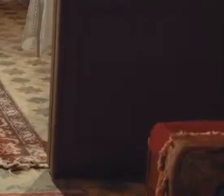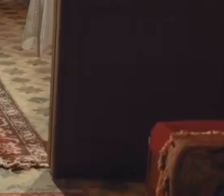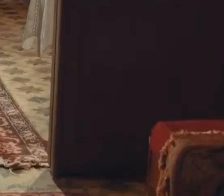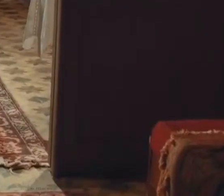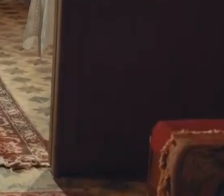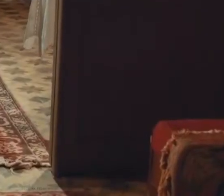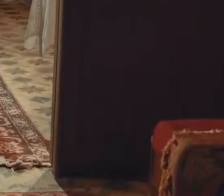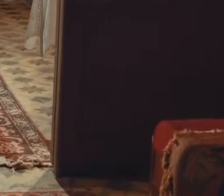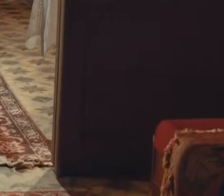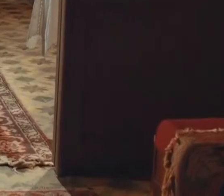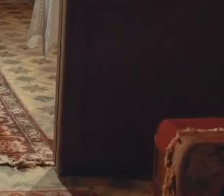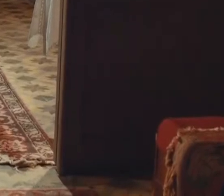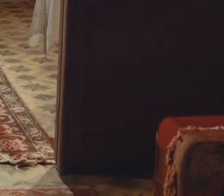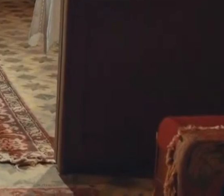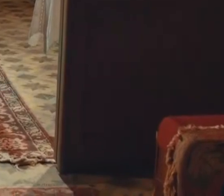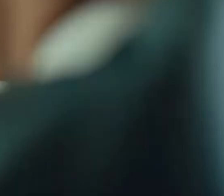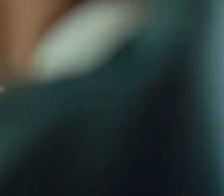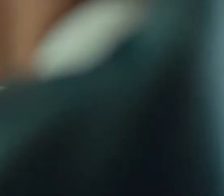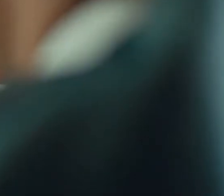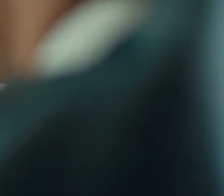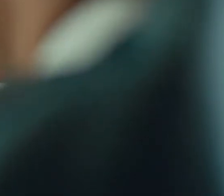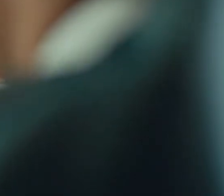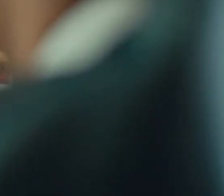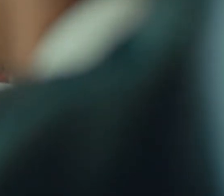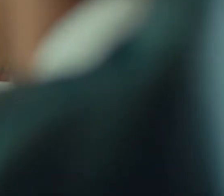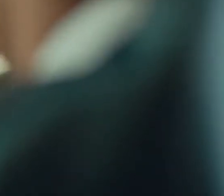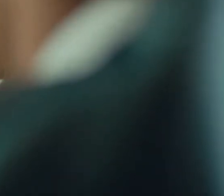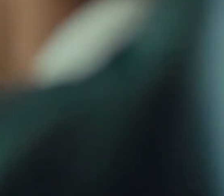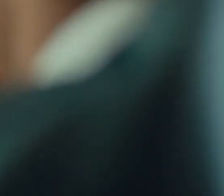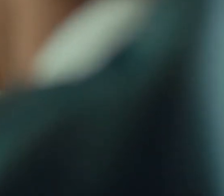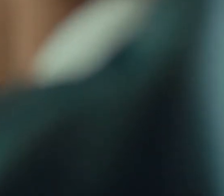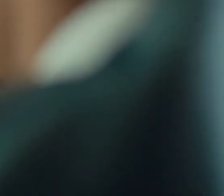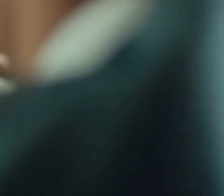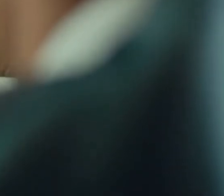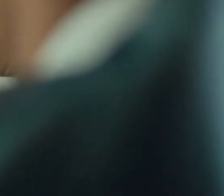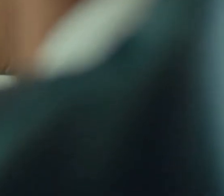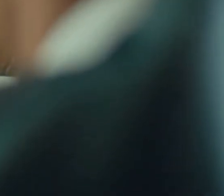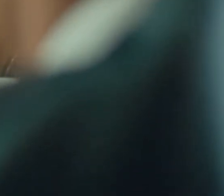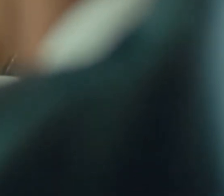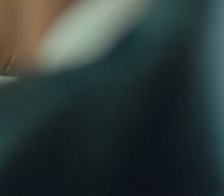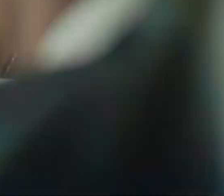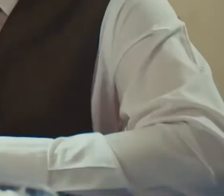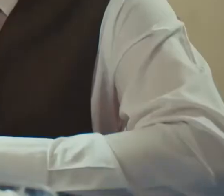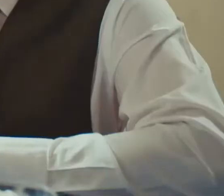Cahit'in evi. Orta masada yemek yiyorlar. Berat çekingenliğini atamamış. Ürkek tabağa pilav koydu. Çekingen gözleri